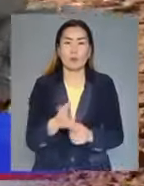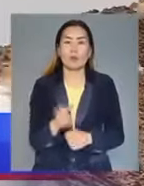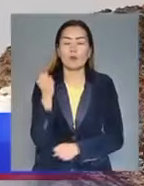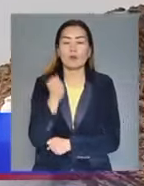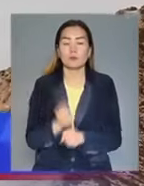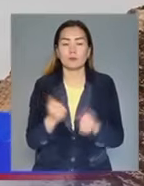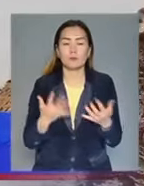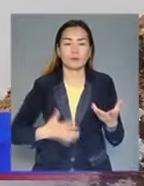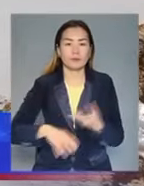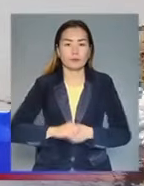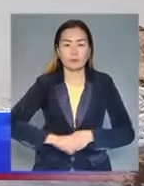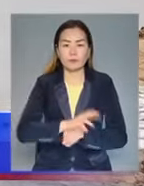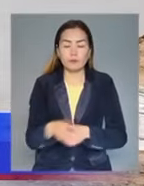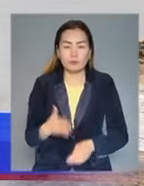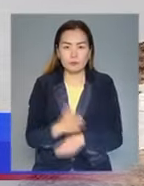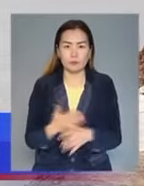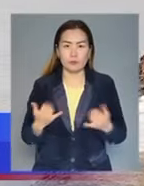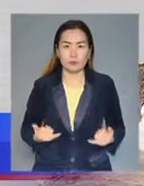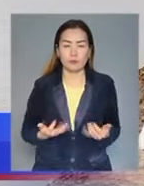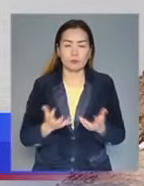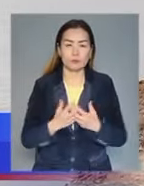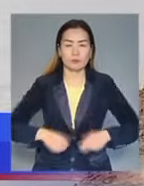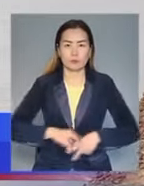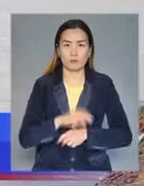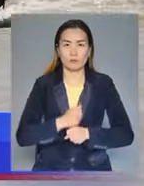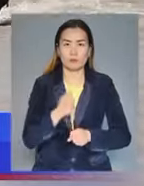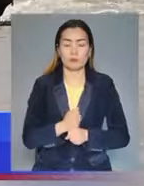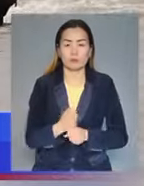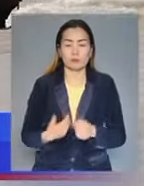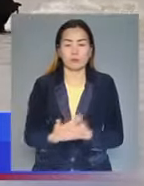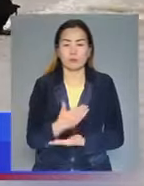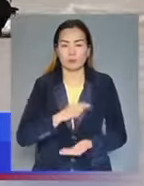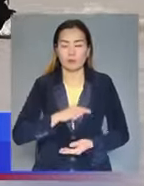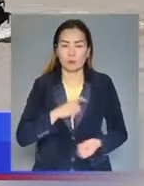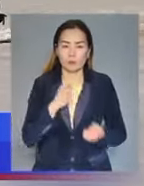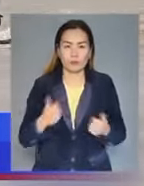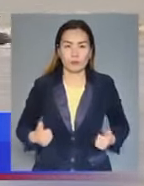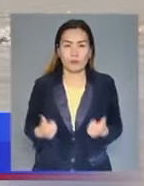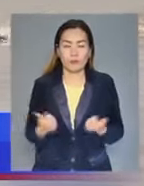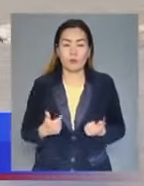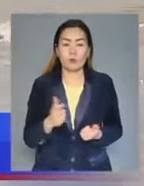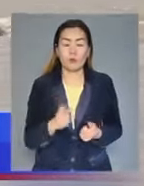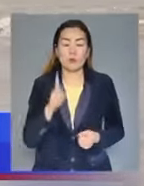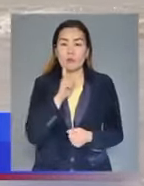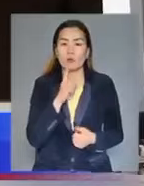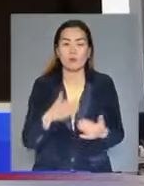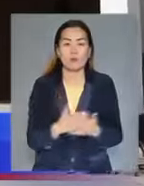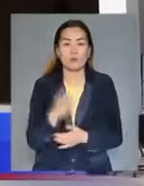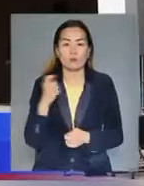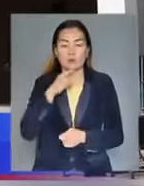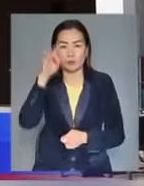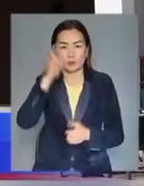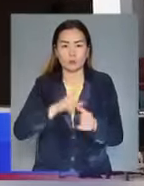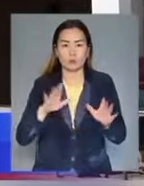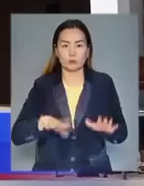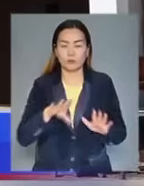мың қап пен қажетті құрал жабдықтар жеткізілді. Қосымша техника мен қатынас үшін 3 қайық тартылды. Қауіпсіз жерге шоғырланған тұрғындар әзірше Жаңа Шаруа қазақ